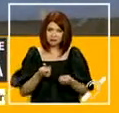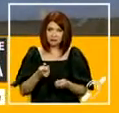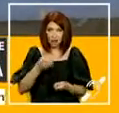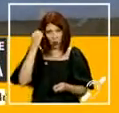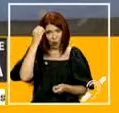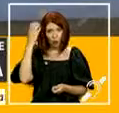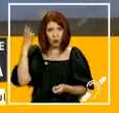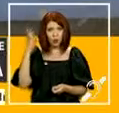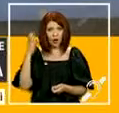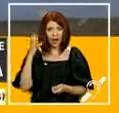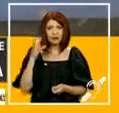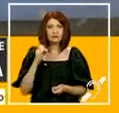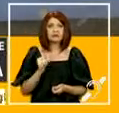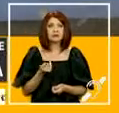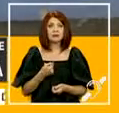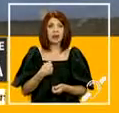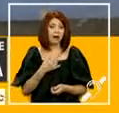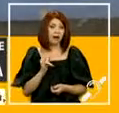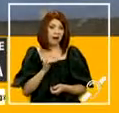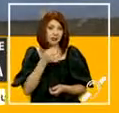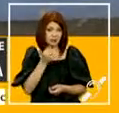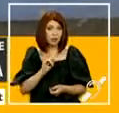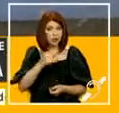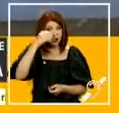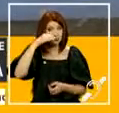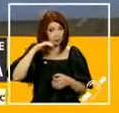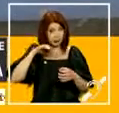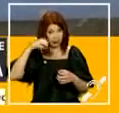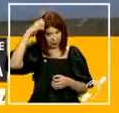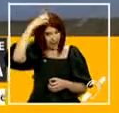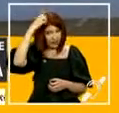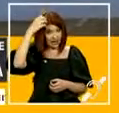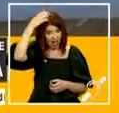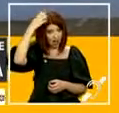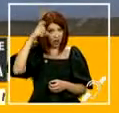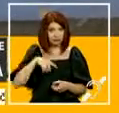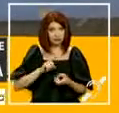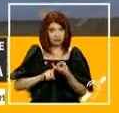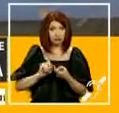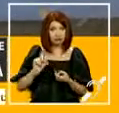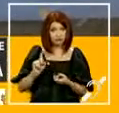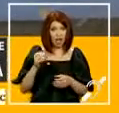cultura săsească, de care se spune că și prințul Charles aparținea,